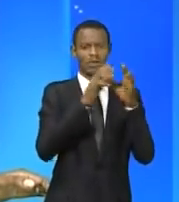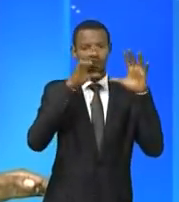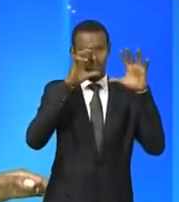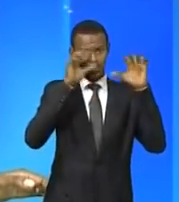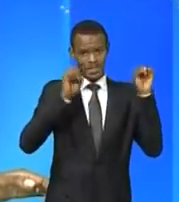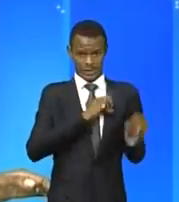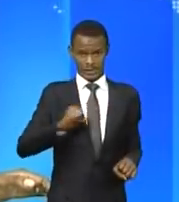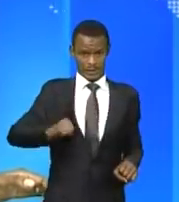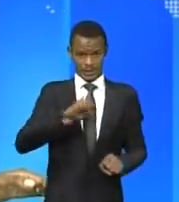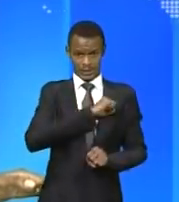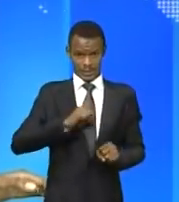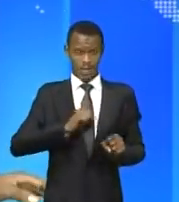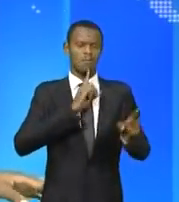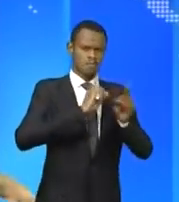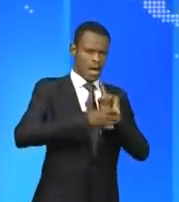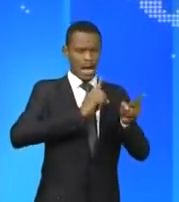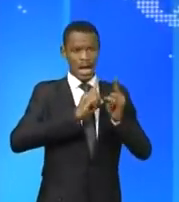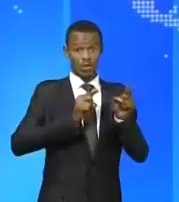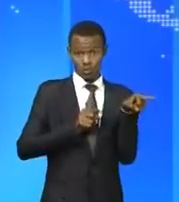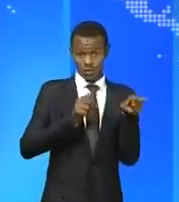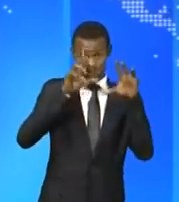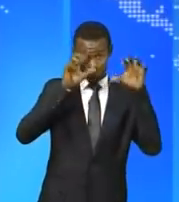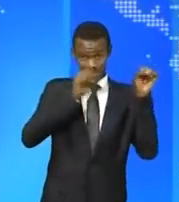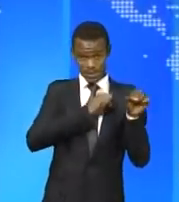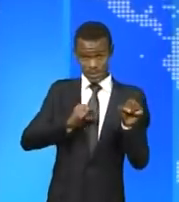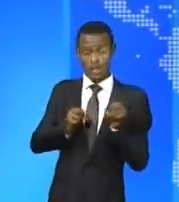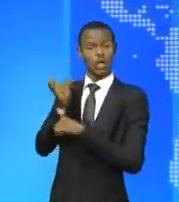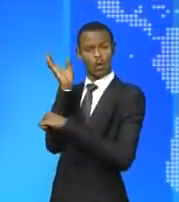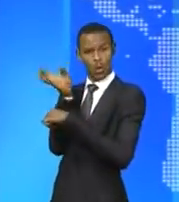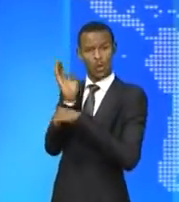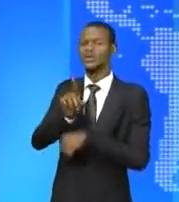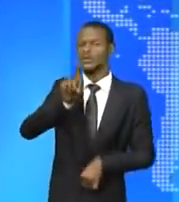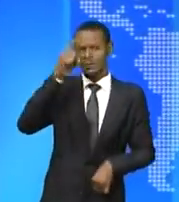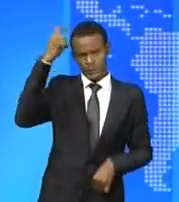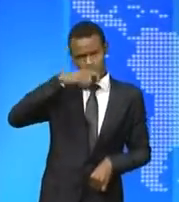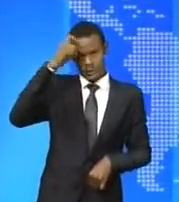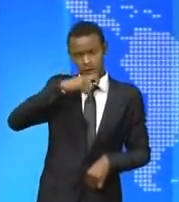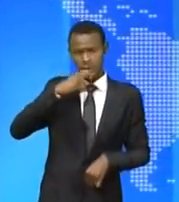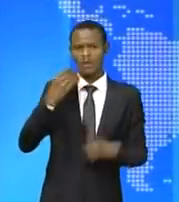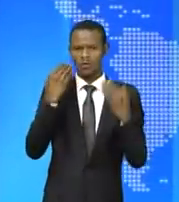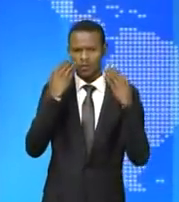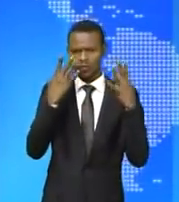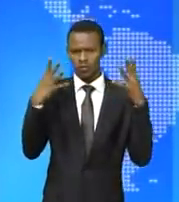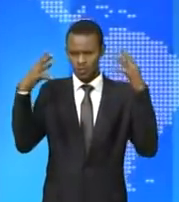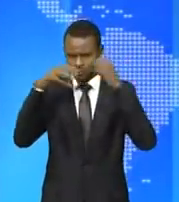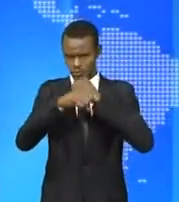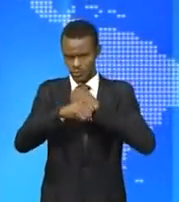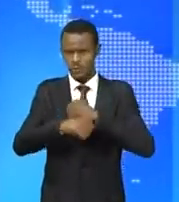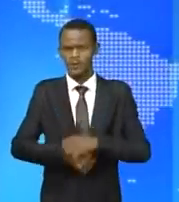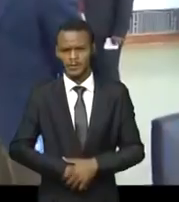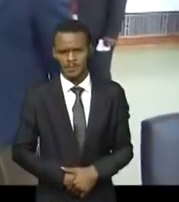Lukwebo. Ce dernier leur a prodigué des sages conseils. Les détails de ce reportage avec Sandra